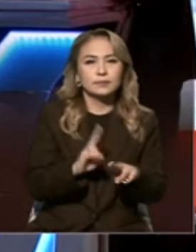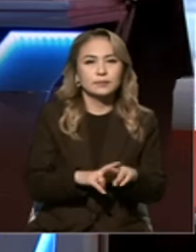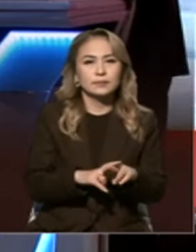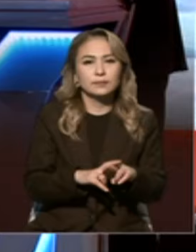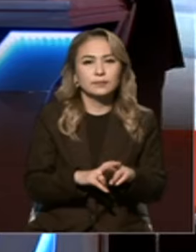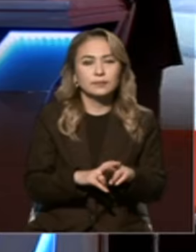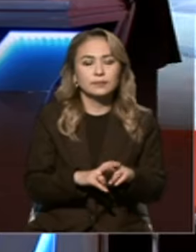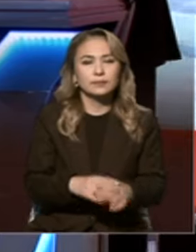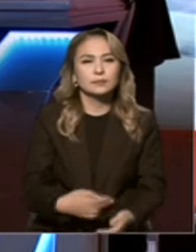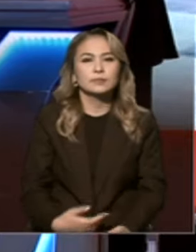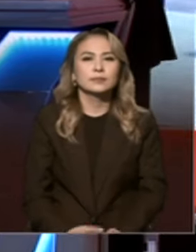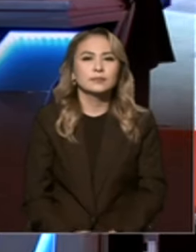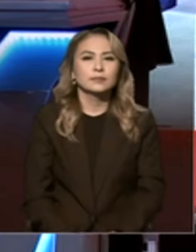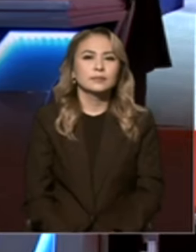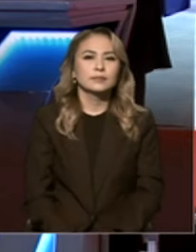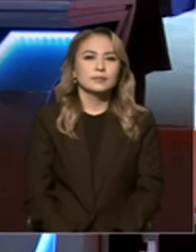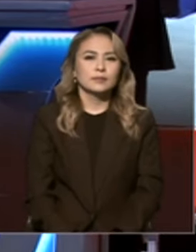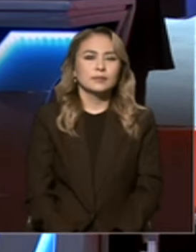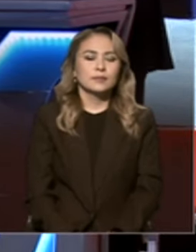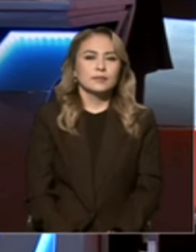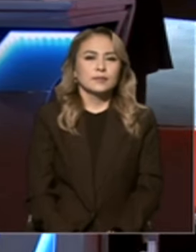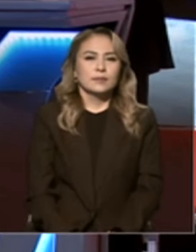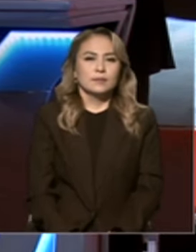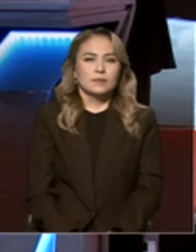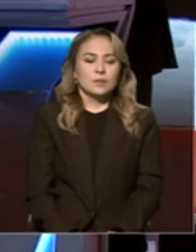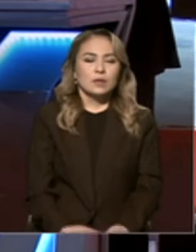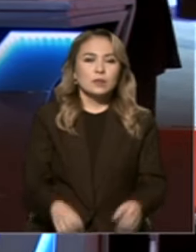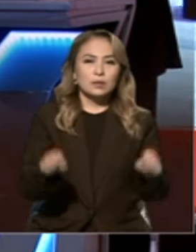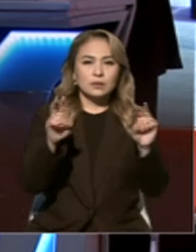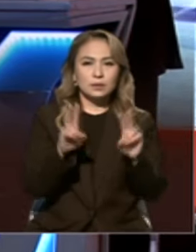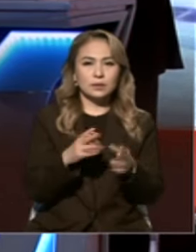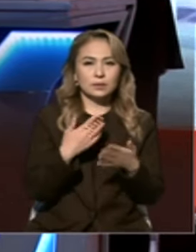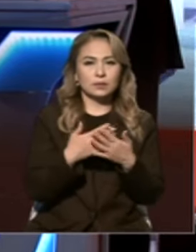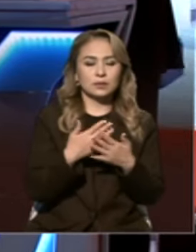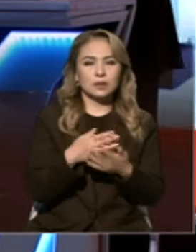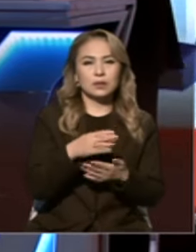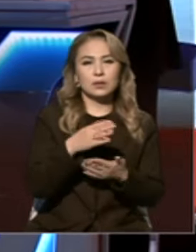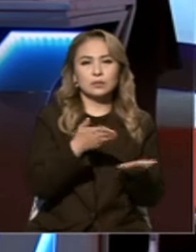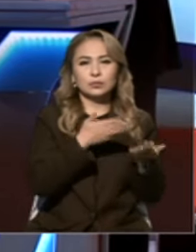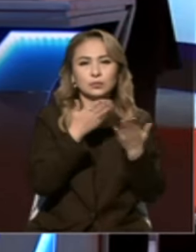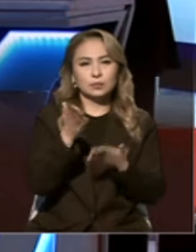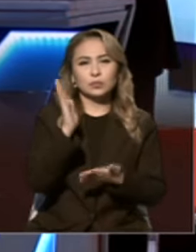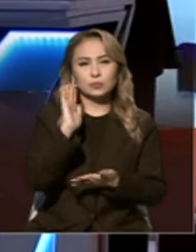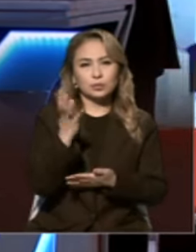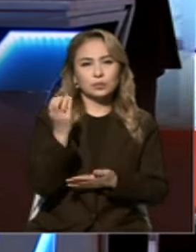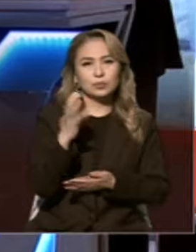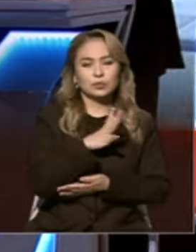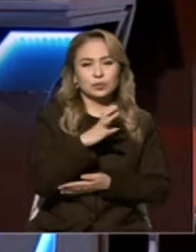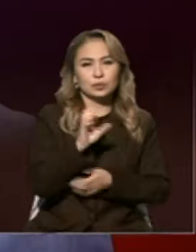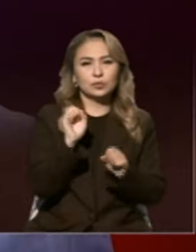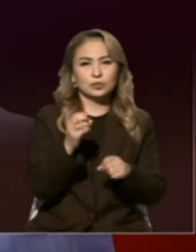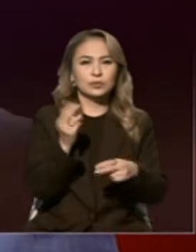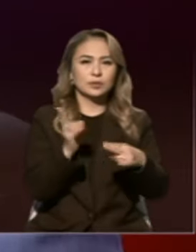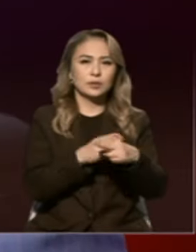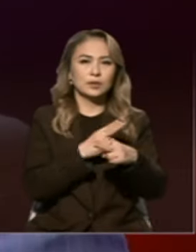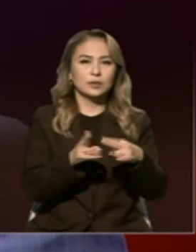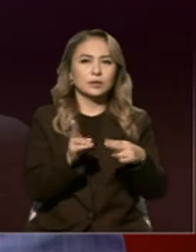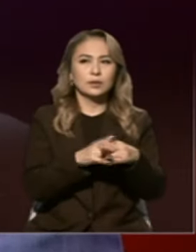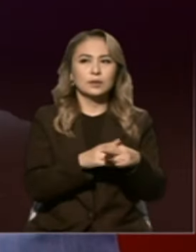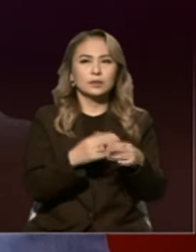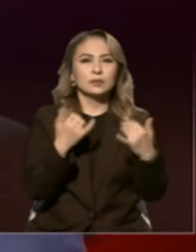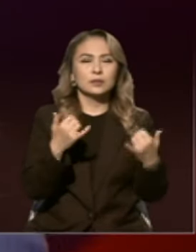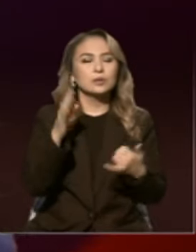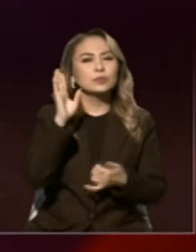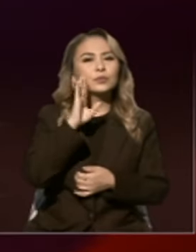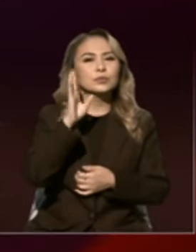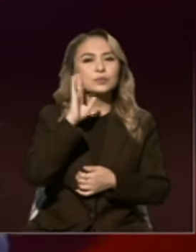кетіреді ғой. Қазір енді сіз айтып отырсыз ғой, мамандарды ақсақалдар шақырмай жатыр деп, енді шақыратын шығар әлі. Біз қазір салдармен күресіп жатырмыз. Енді